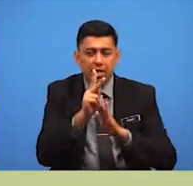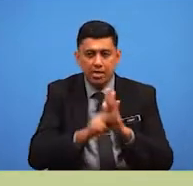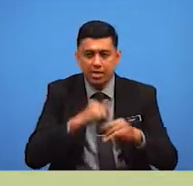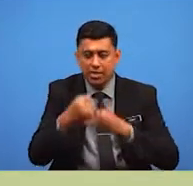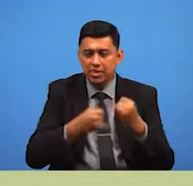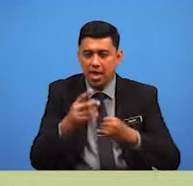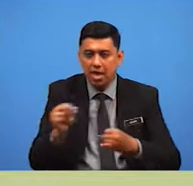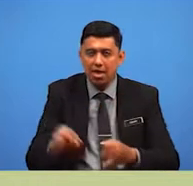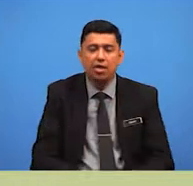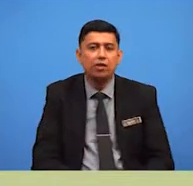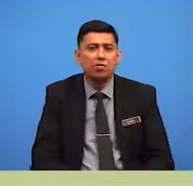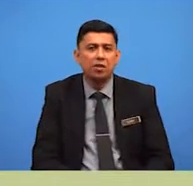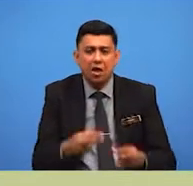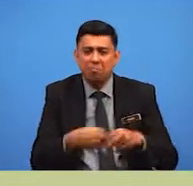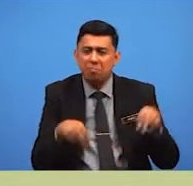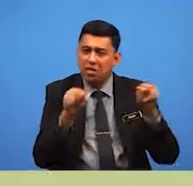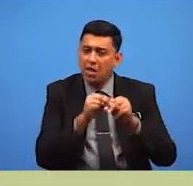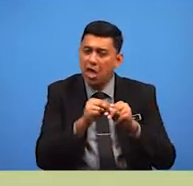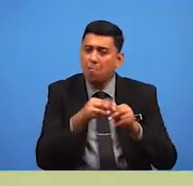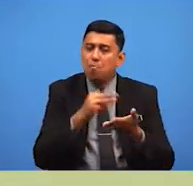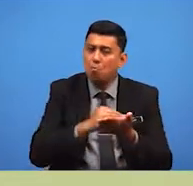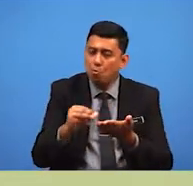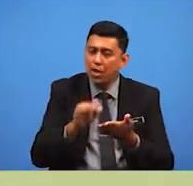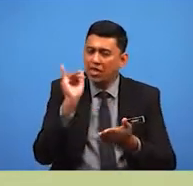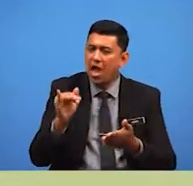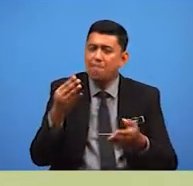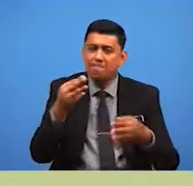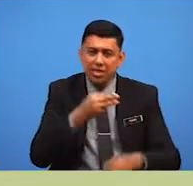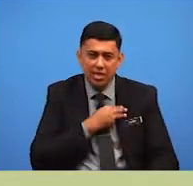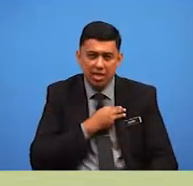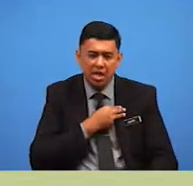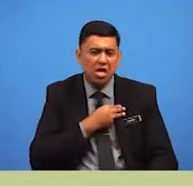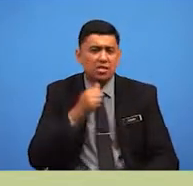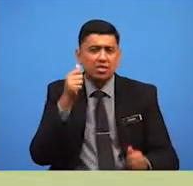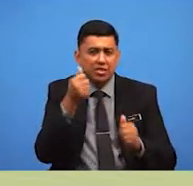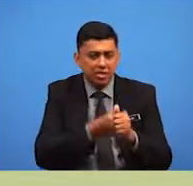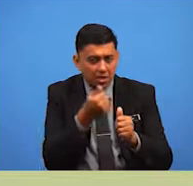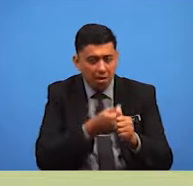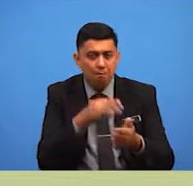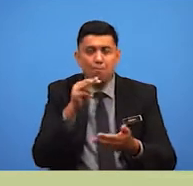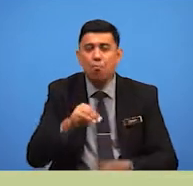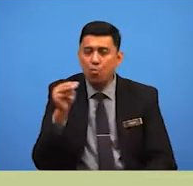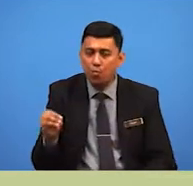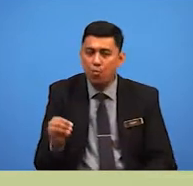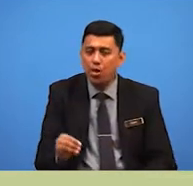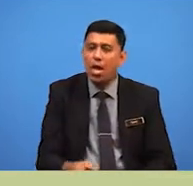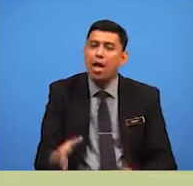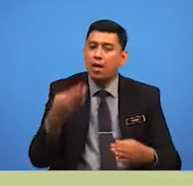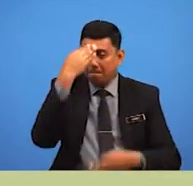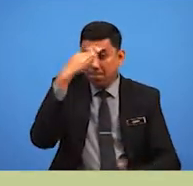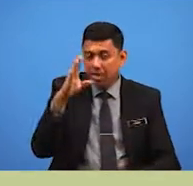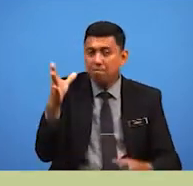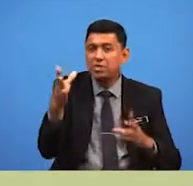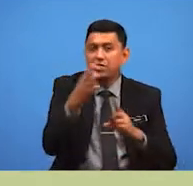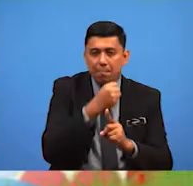Kegigihan merupakan nilai murni yang perlu dimiliki oleh setiap murid bagi mencapai